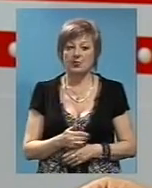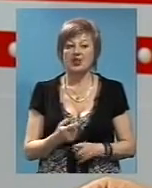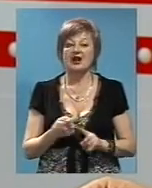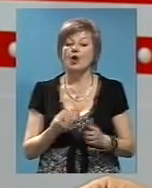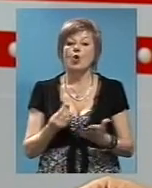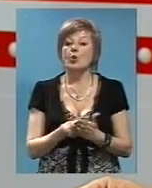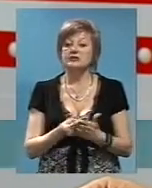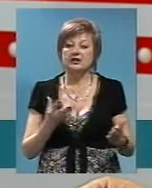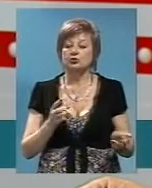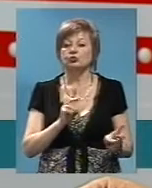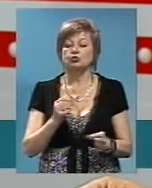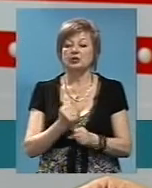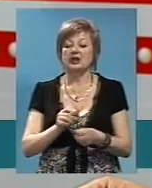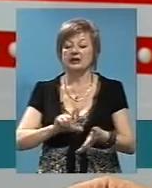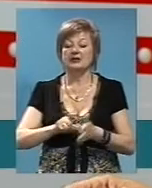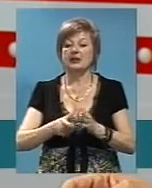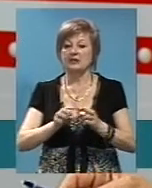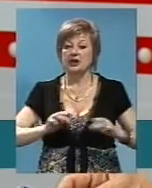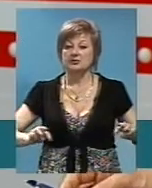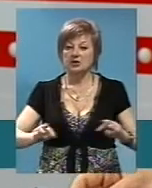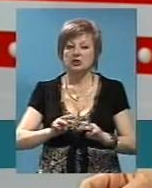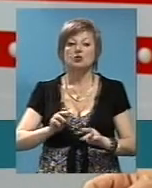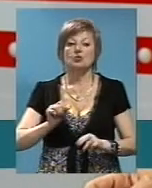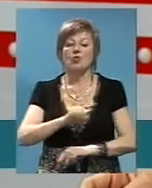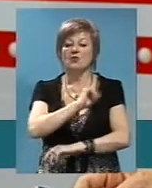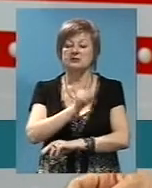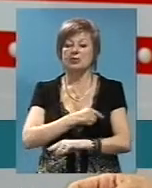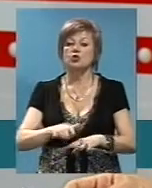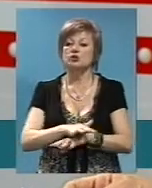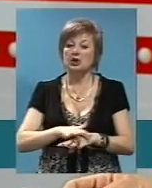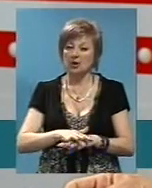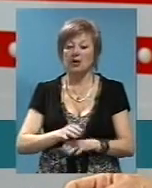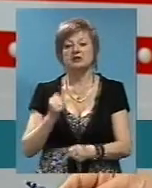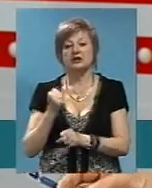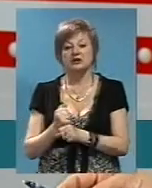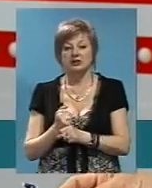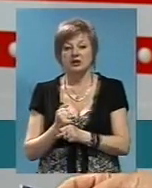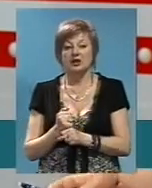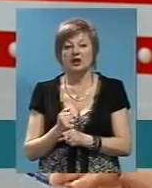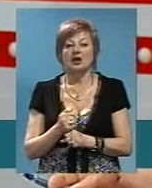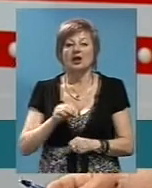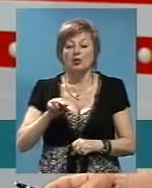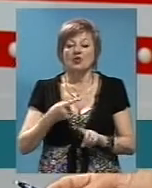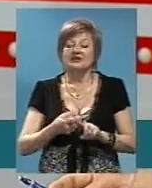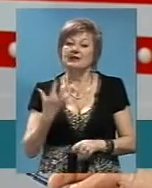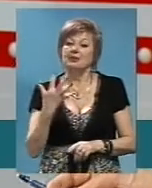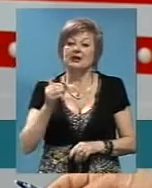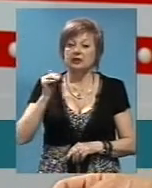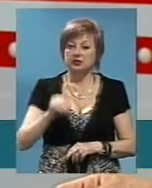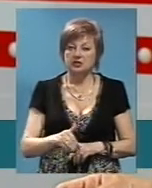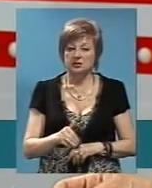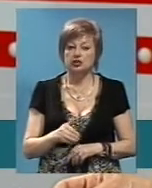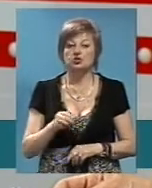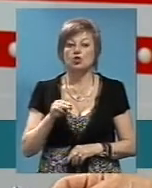оцінку, яку робить Кабінет міністрів по спроможності громад, вони роблять перш за все по оцих 5 тисячах,